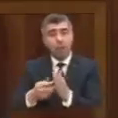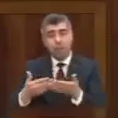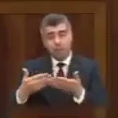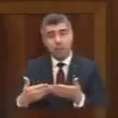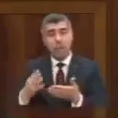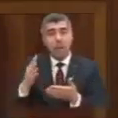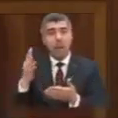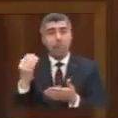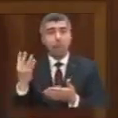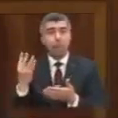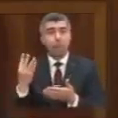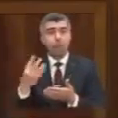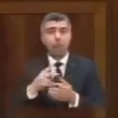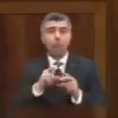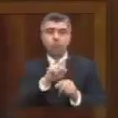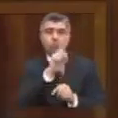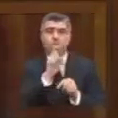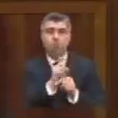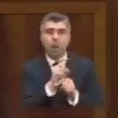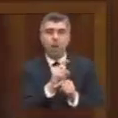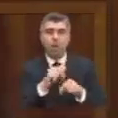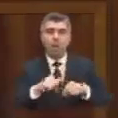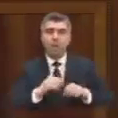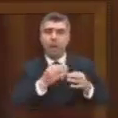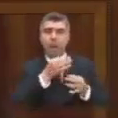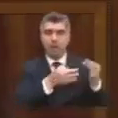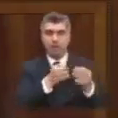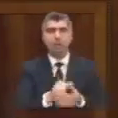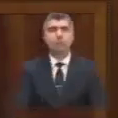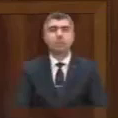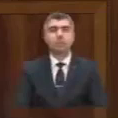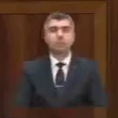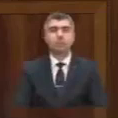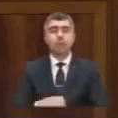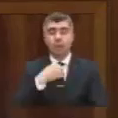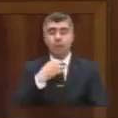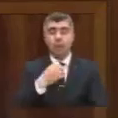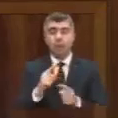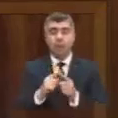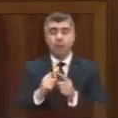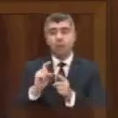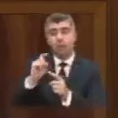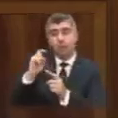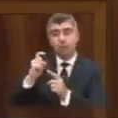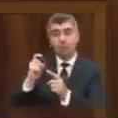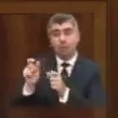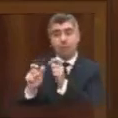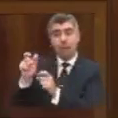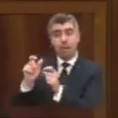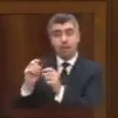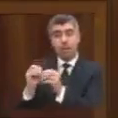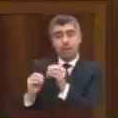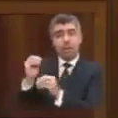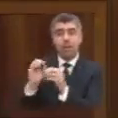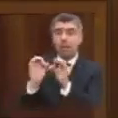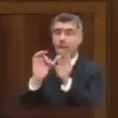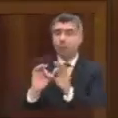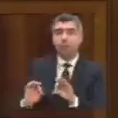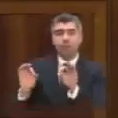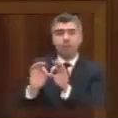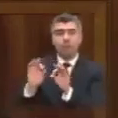4 شهور ارتفعت، وسول الوزير هذا. مع الطبيعي جدا ان قيمه الاجور تنخفض، القدره الشرائيه الاسي بي كيتكلم على